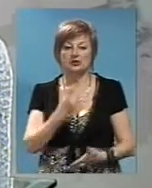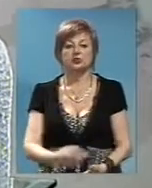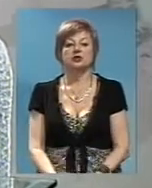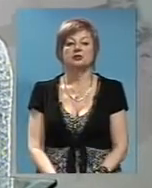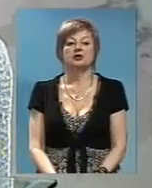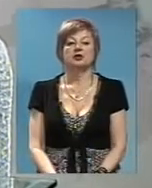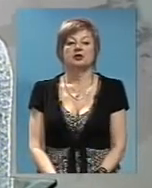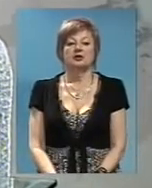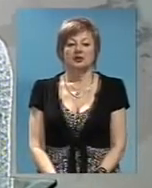журналістів.